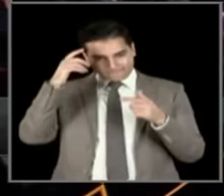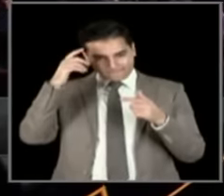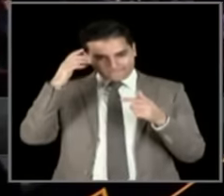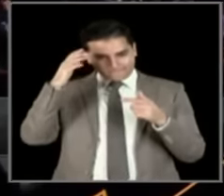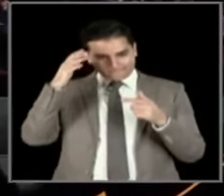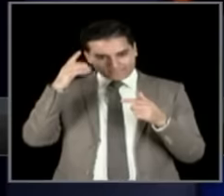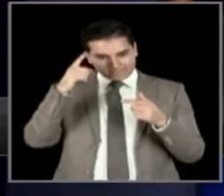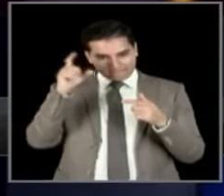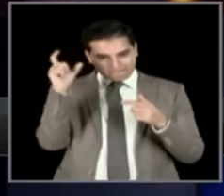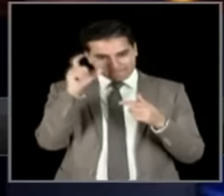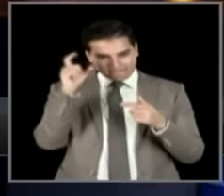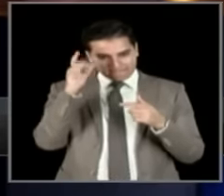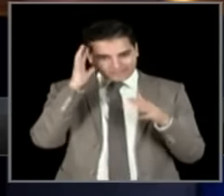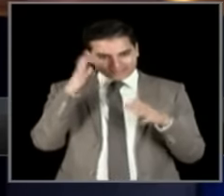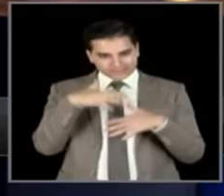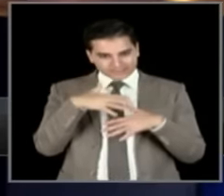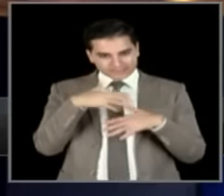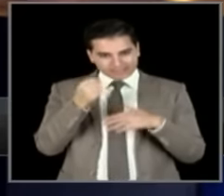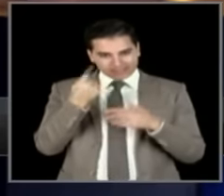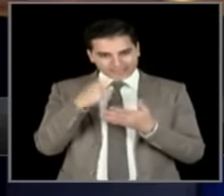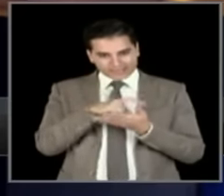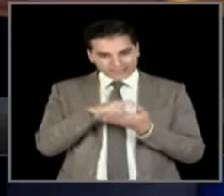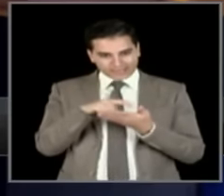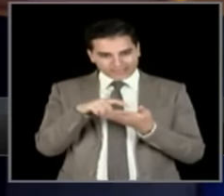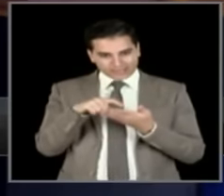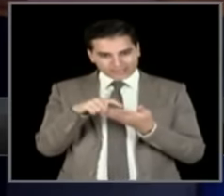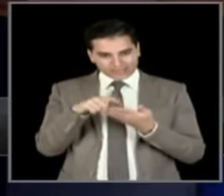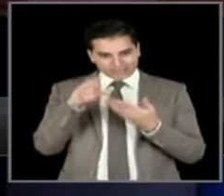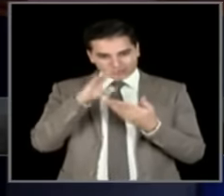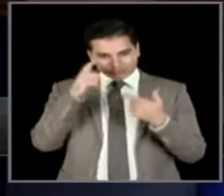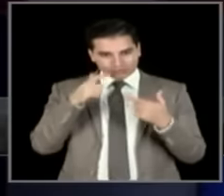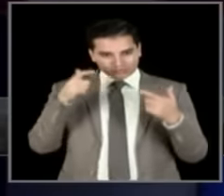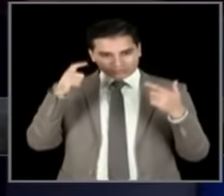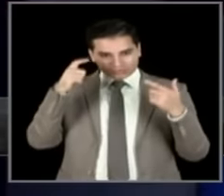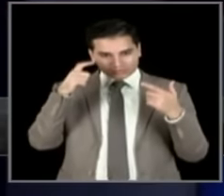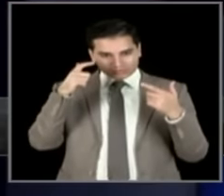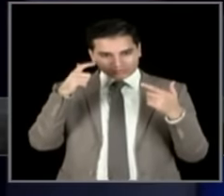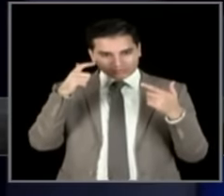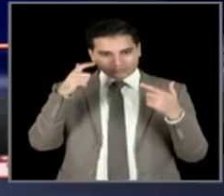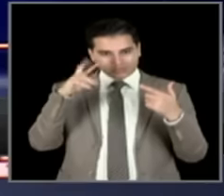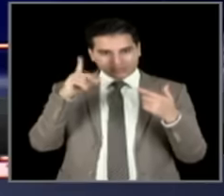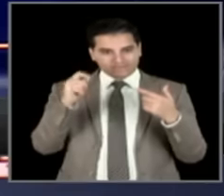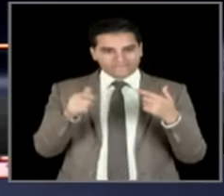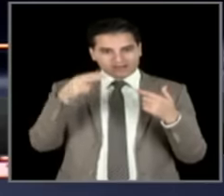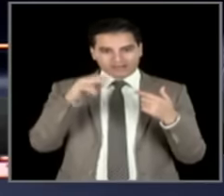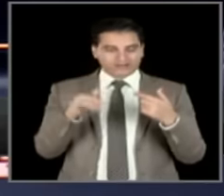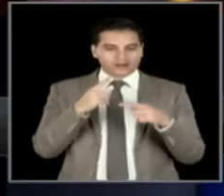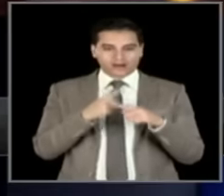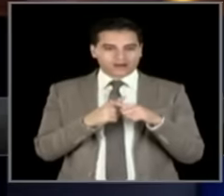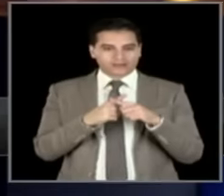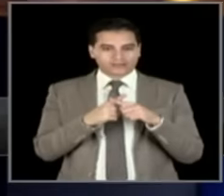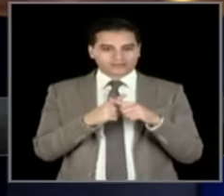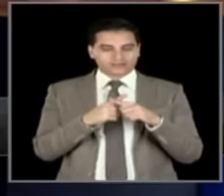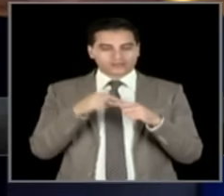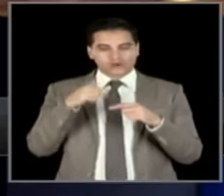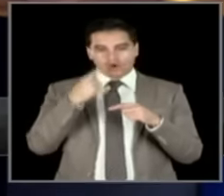المئة جني الورقية المصرية؟ مسجد السلطان، مسجد الرفاعي. غلط.